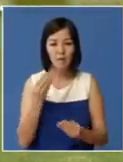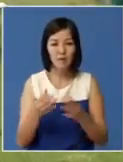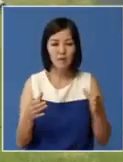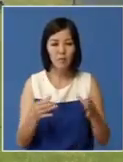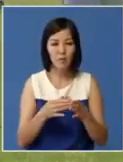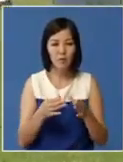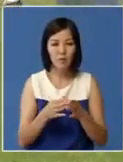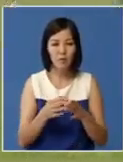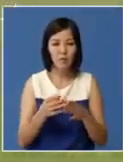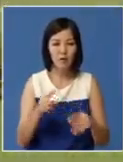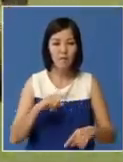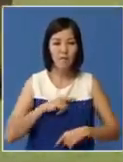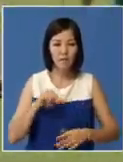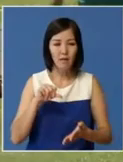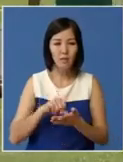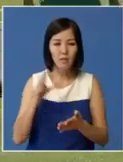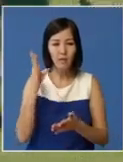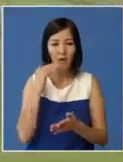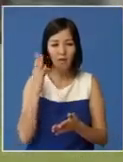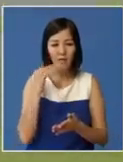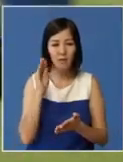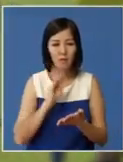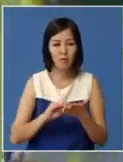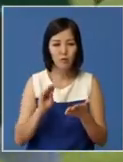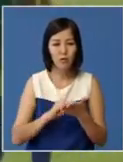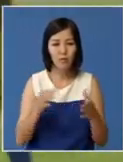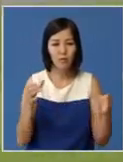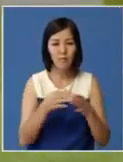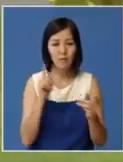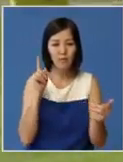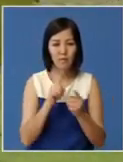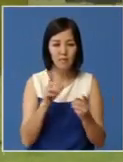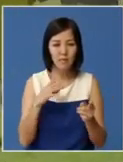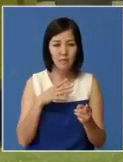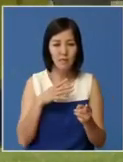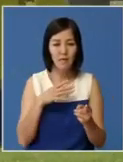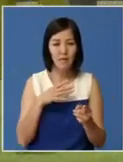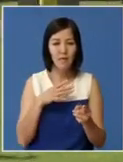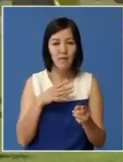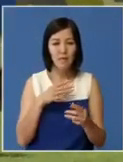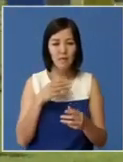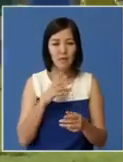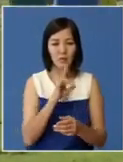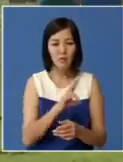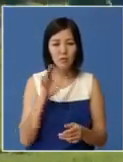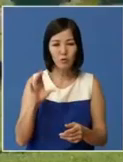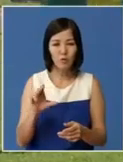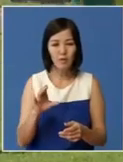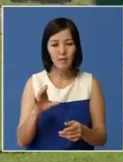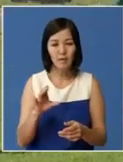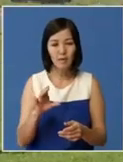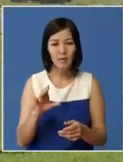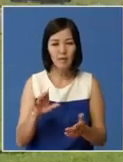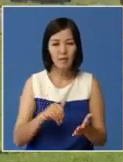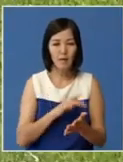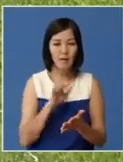жетті. Шешуші ойында олар алматылық тілшілерден құралған апорт ұжымын ірі есеппен ұтып, турнир жеңімпазы атанды. Қола медаль облыстық